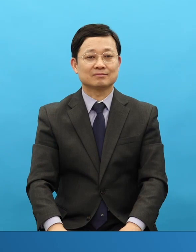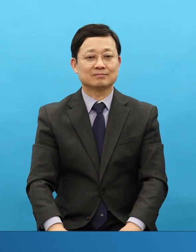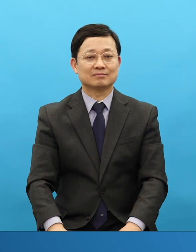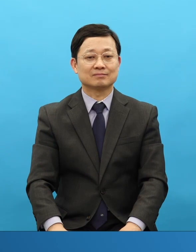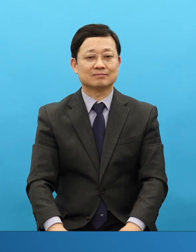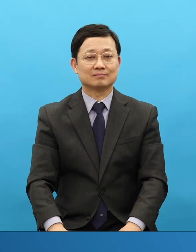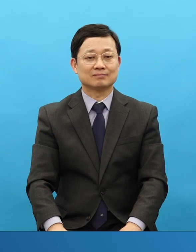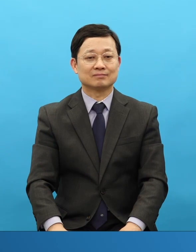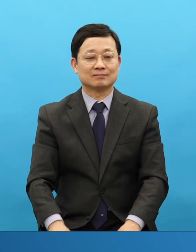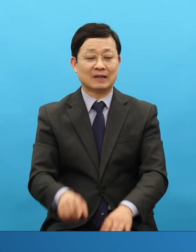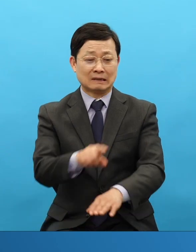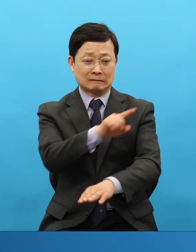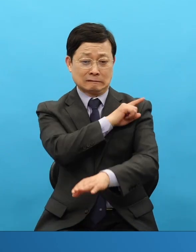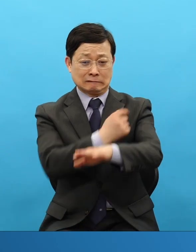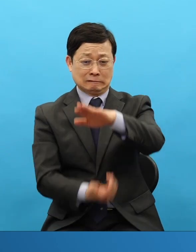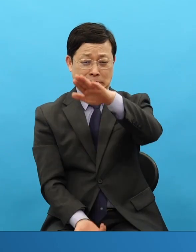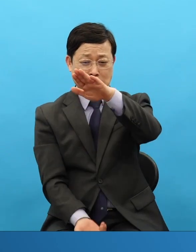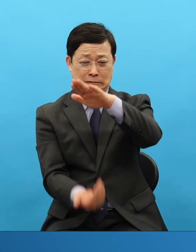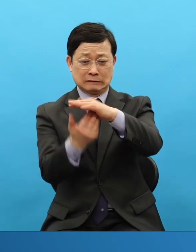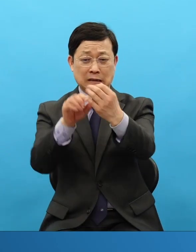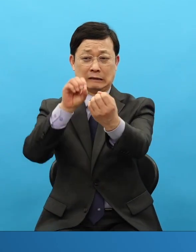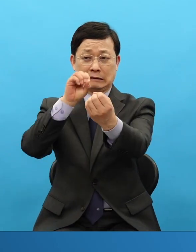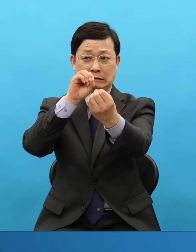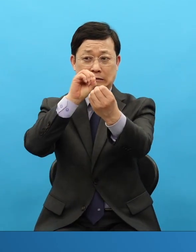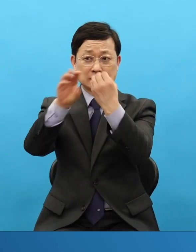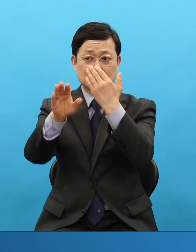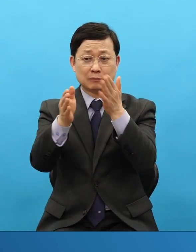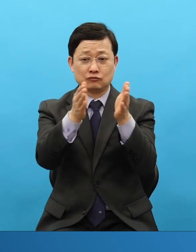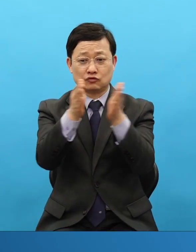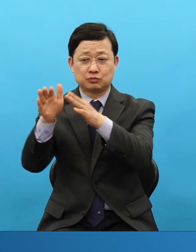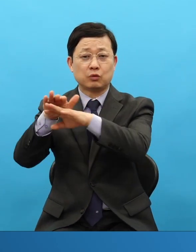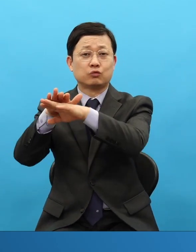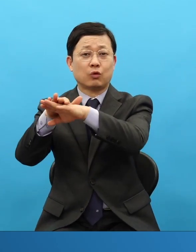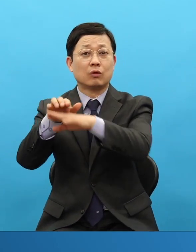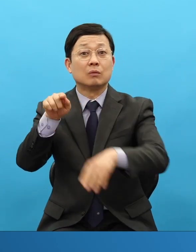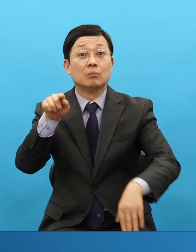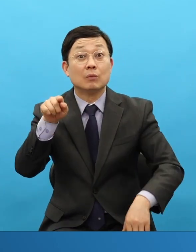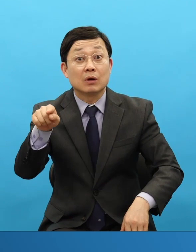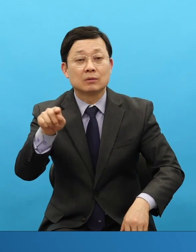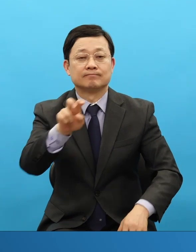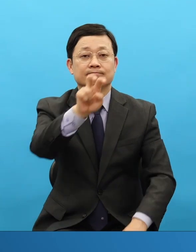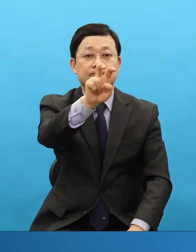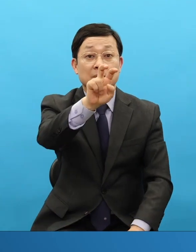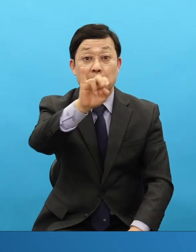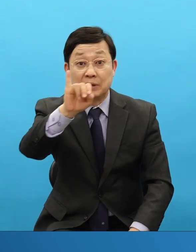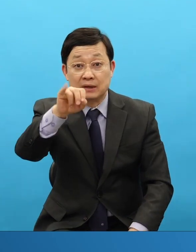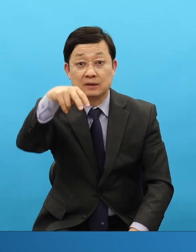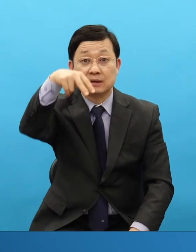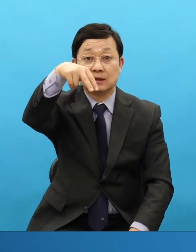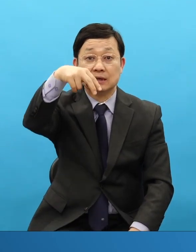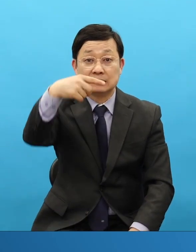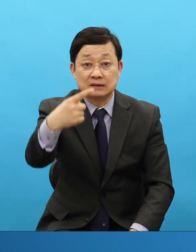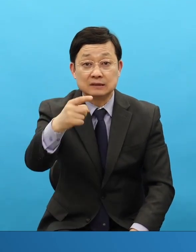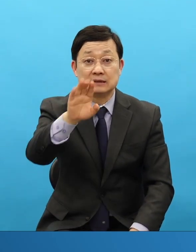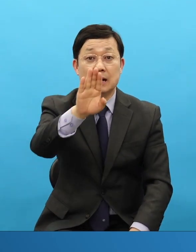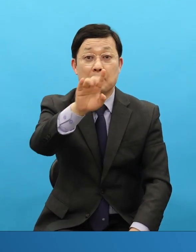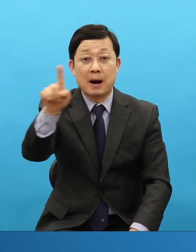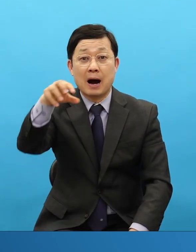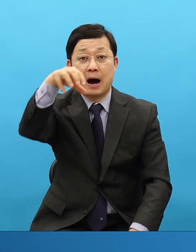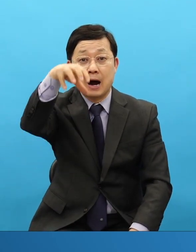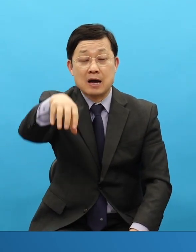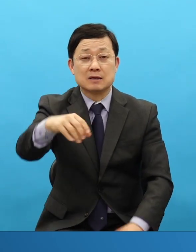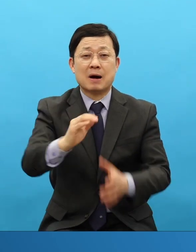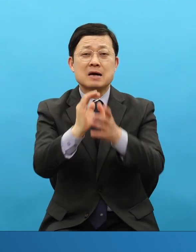하나님 준비하셨는데 미스바 운동을 준비하죠. And so God has prepared the greatest movement, the Mizpah movement. 사무엘이 살아있는